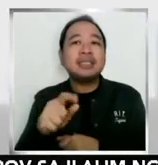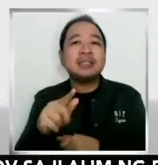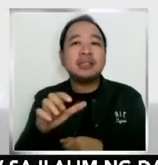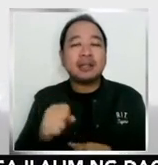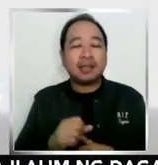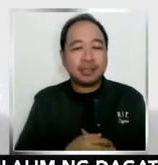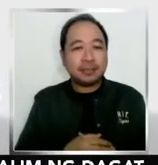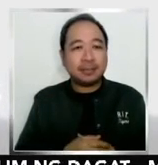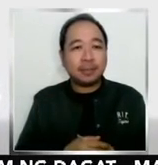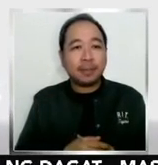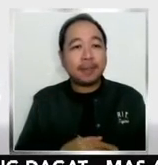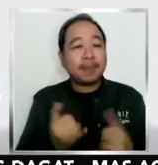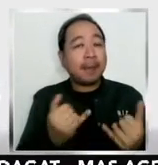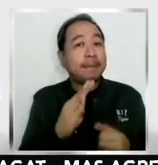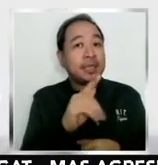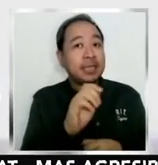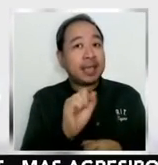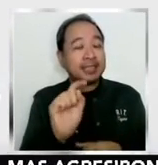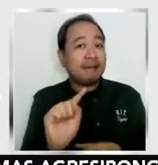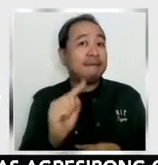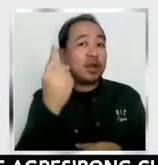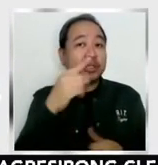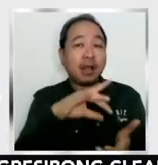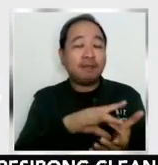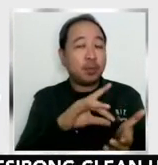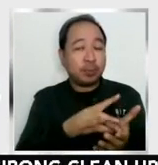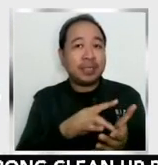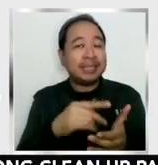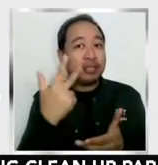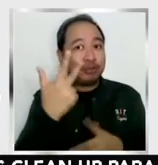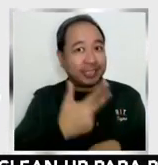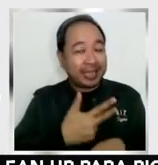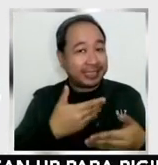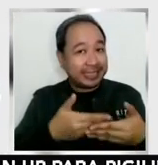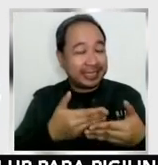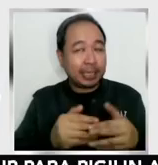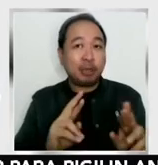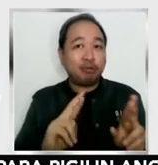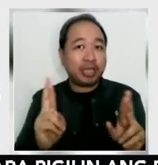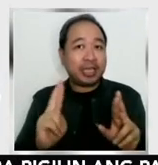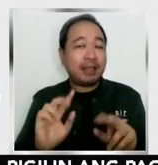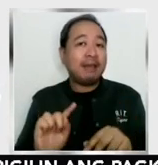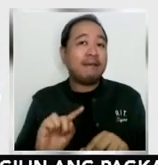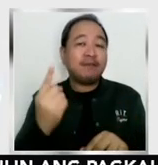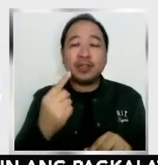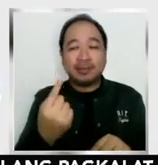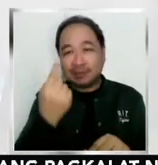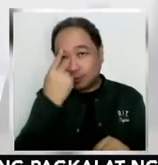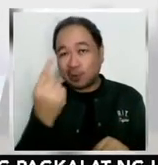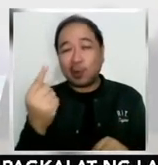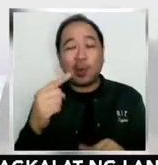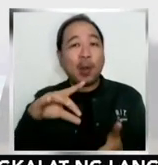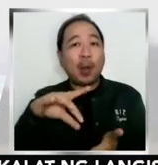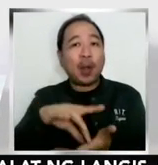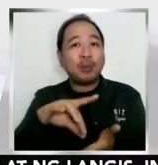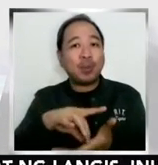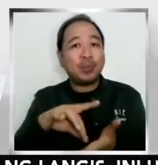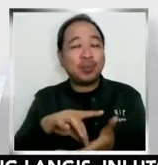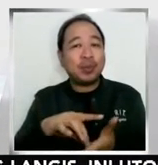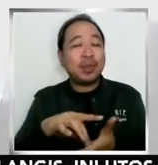BTS Jimin's first album is coming! 3 more days at mapapakinggan na ang first solo album ng global superstar na